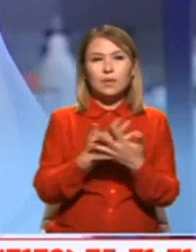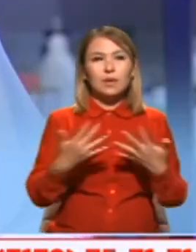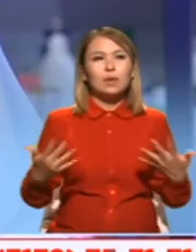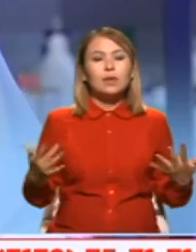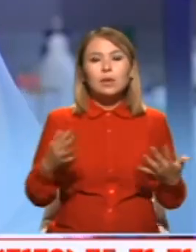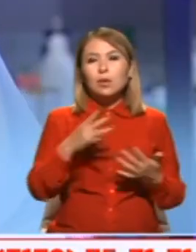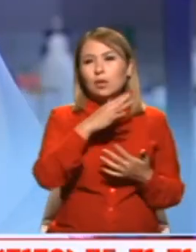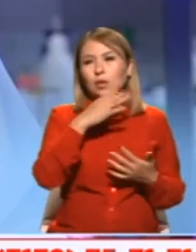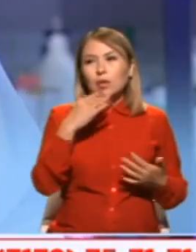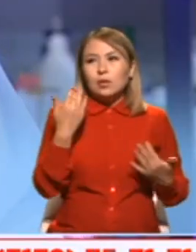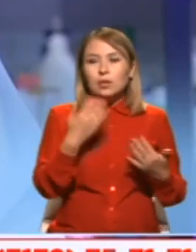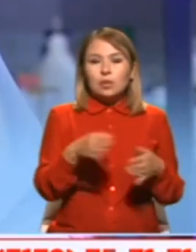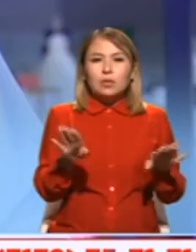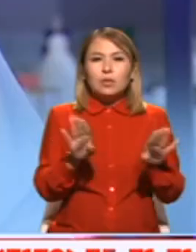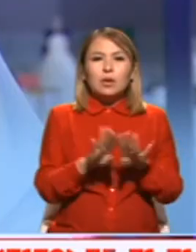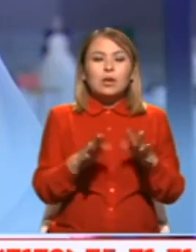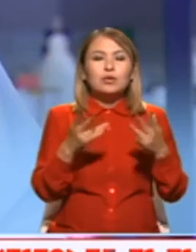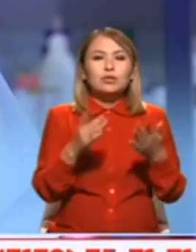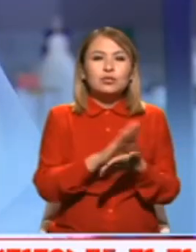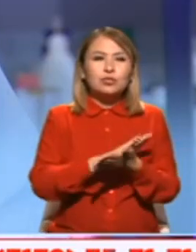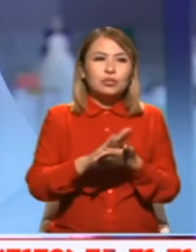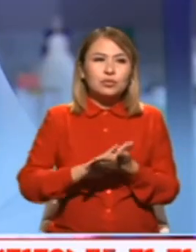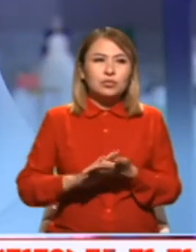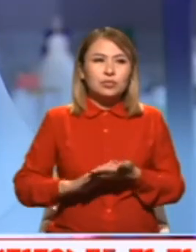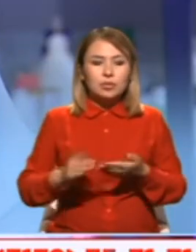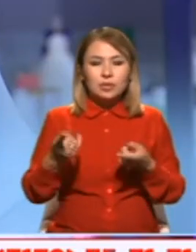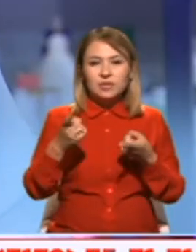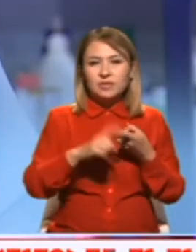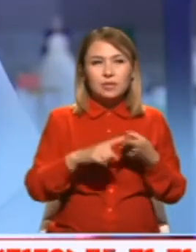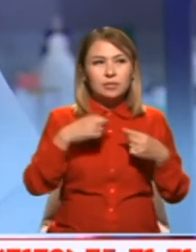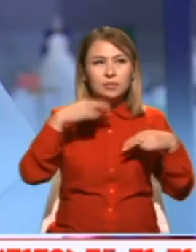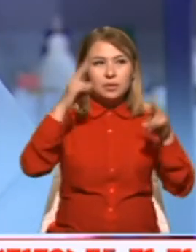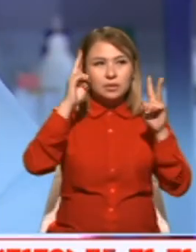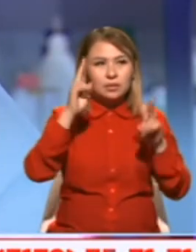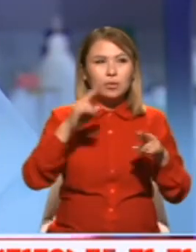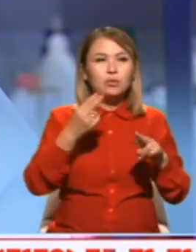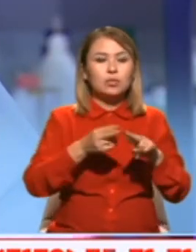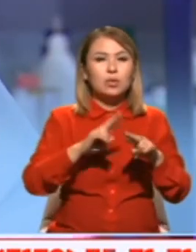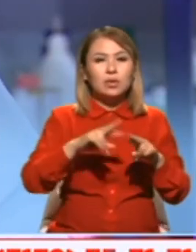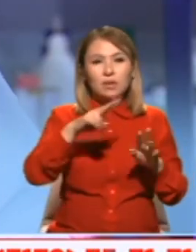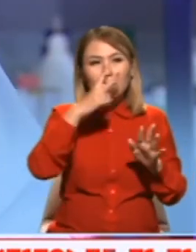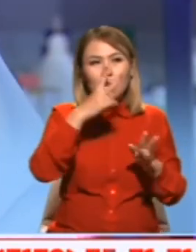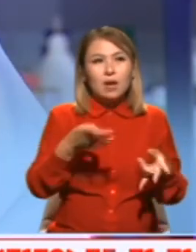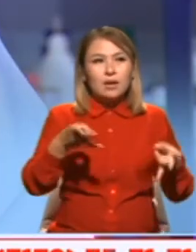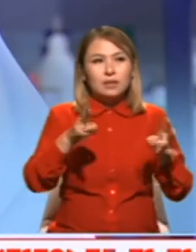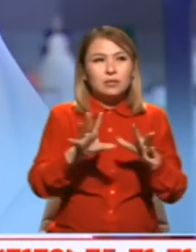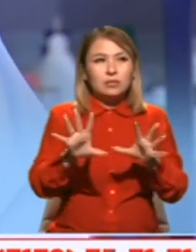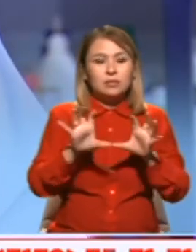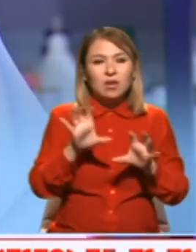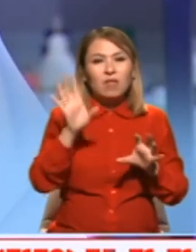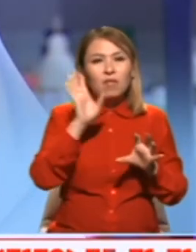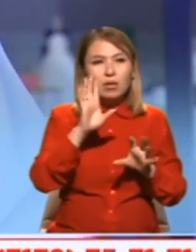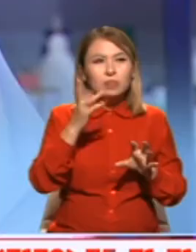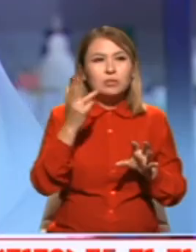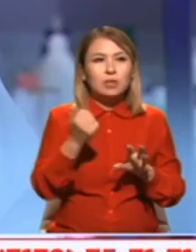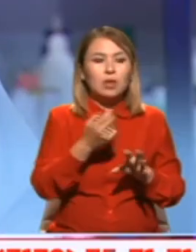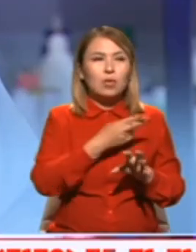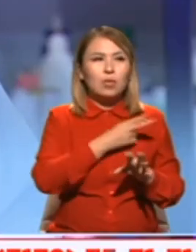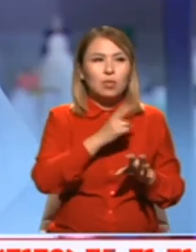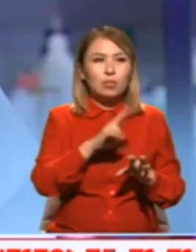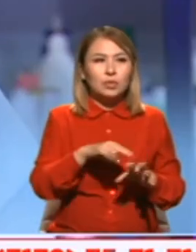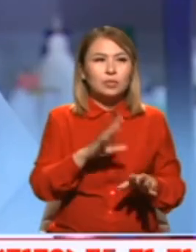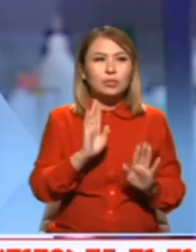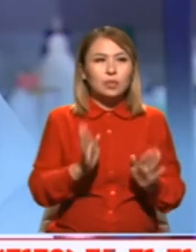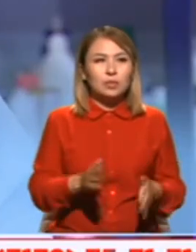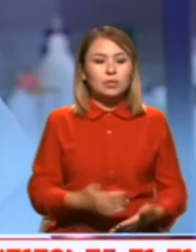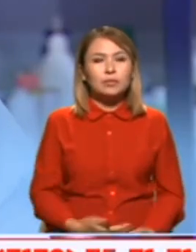көп. Олардың қаншалықты тазалағанына байланысты дұрыс. Фильтр тазалаған кезде микроэлементтер алынып қалады да, су өлі болатындығы рас.